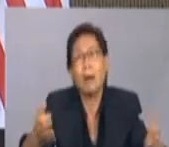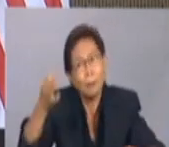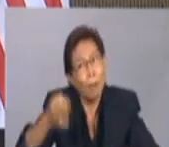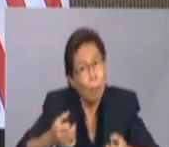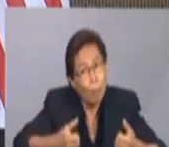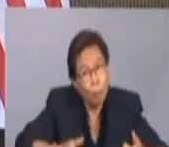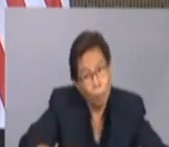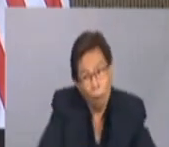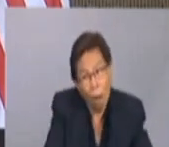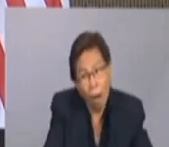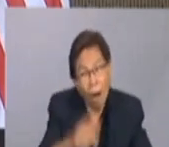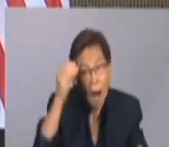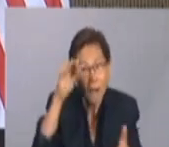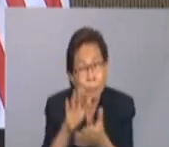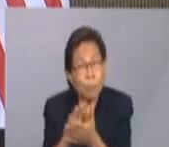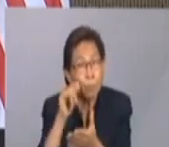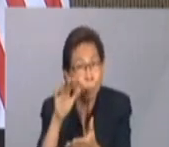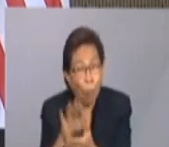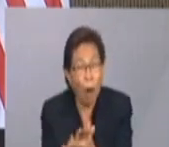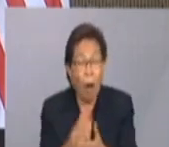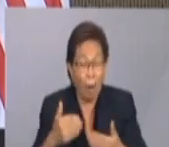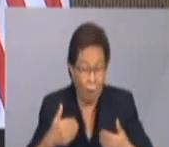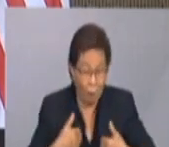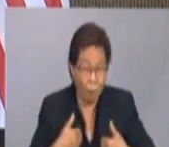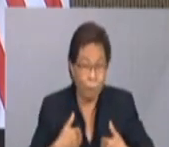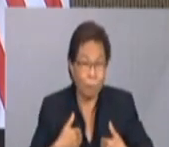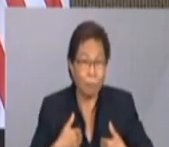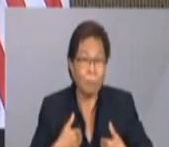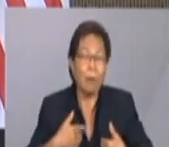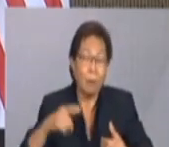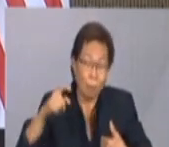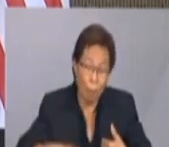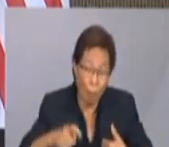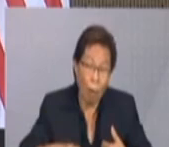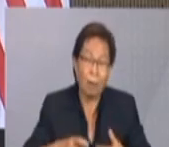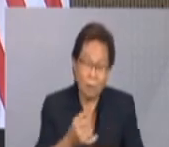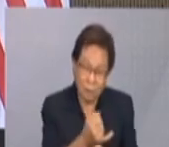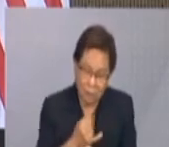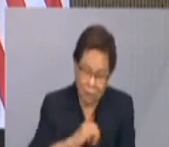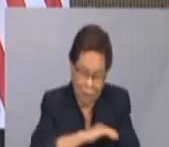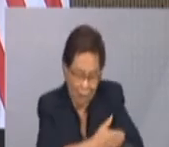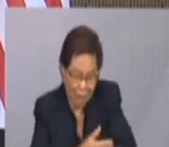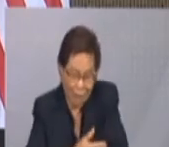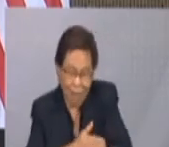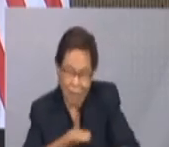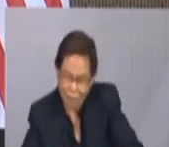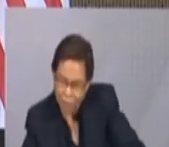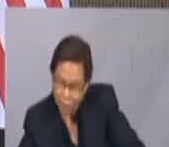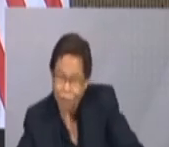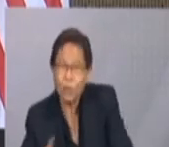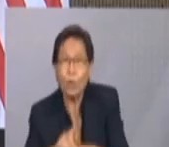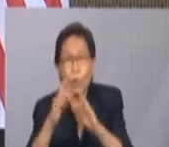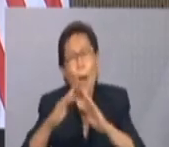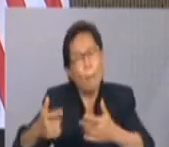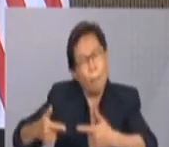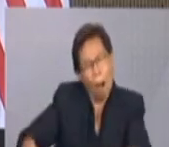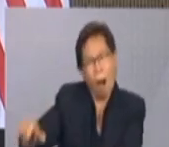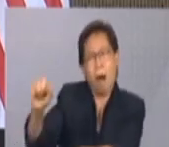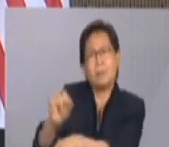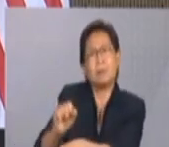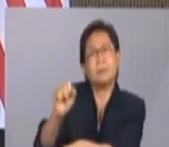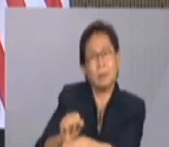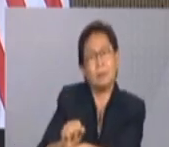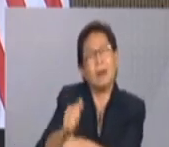atau benarkan pasangan suami-istri yang ada kepulauan untuk menjaga anak-anak kecil di rumah sesuai dibenarkan